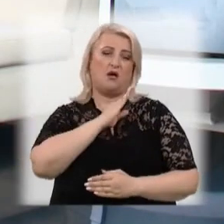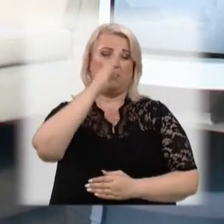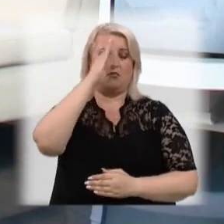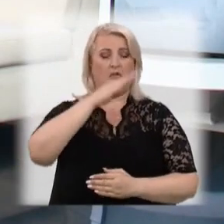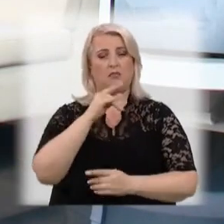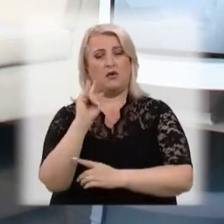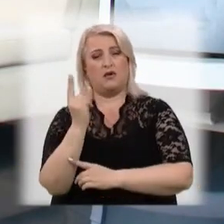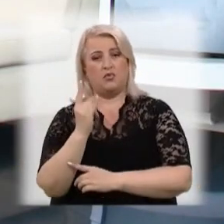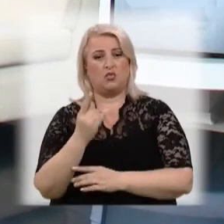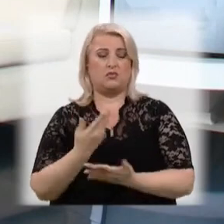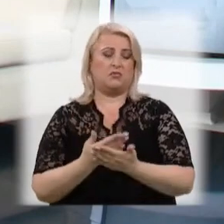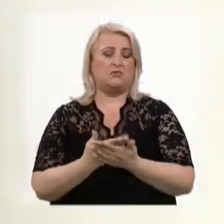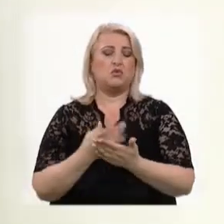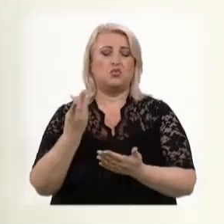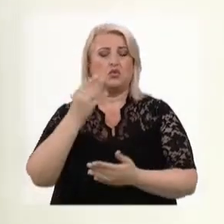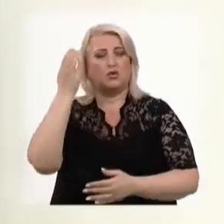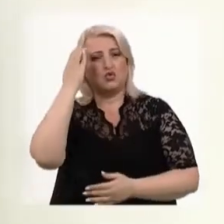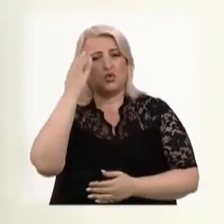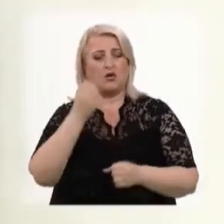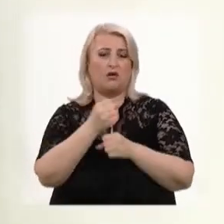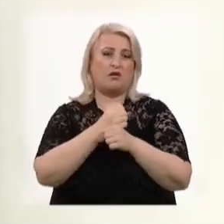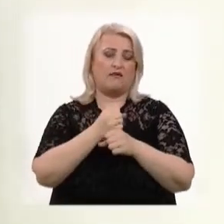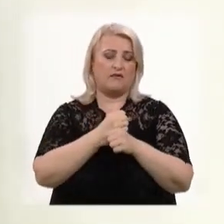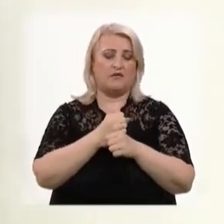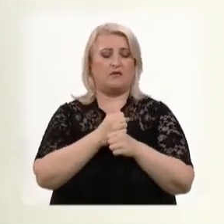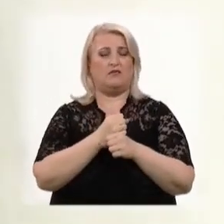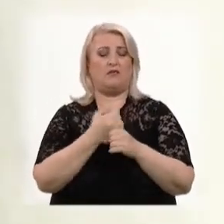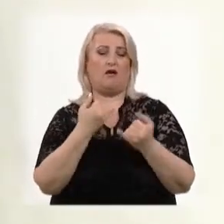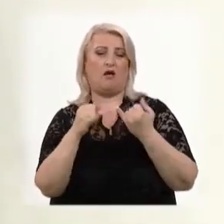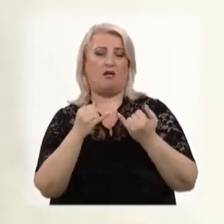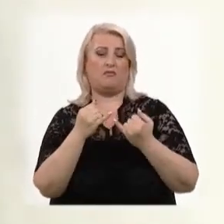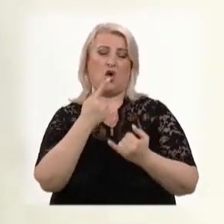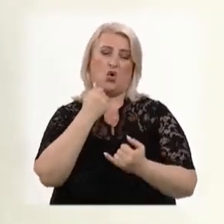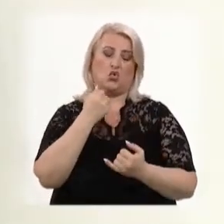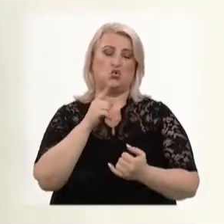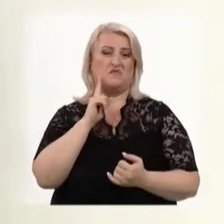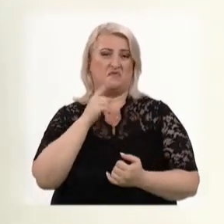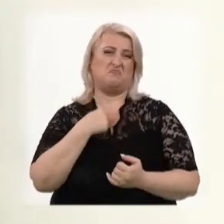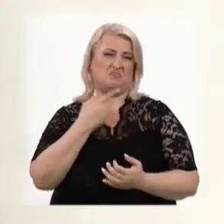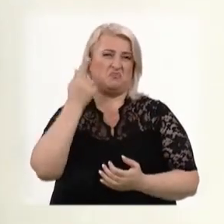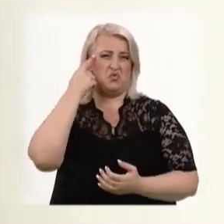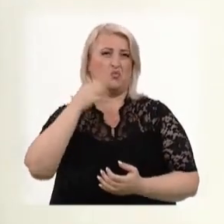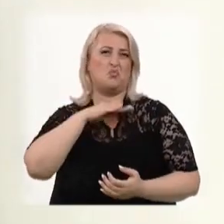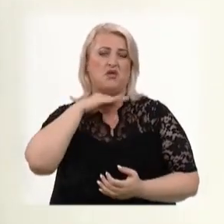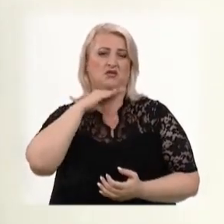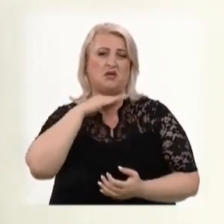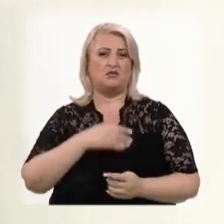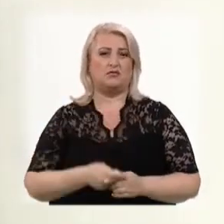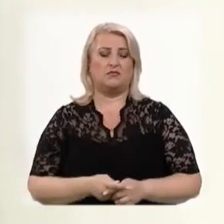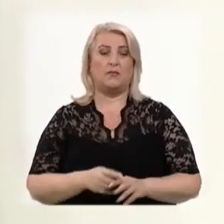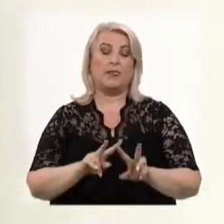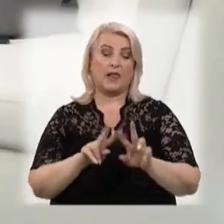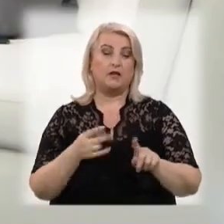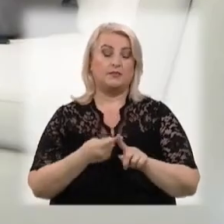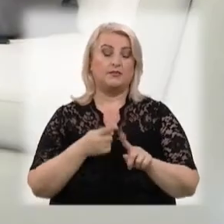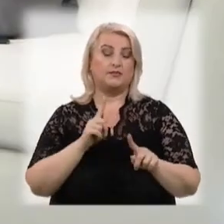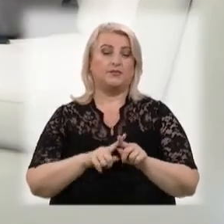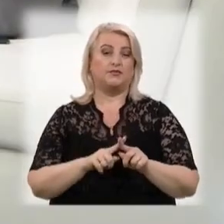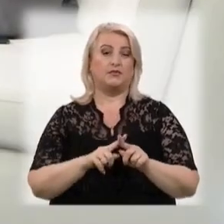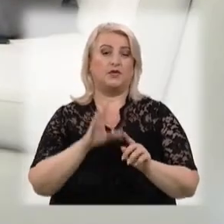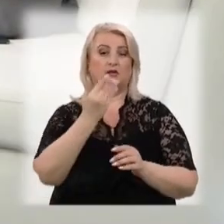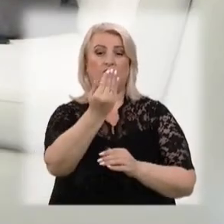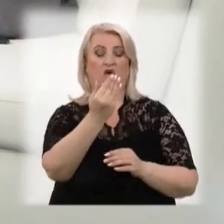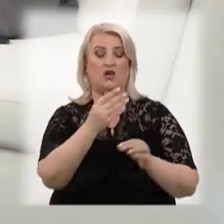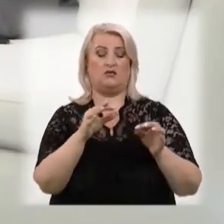Vaslui de regulă negru cafeniu galben roșu verde Da cred că ne descurca Da păi asta este și continut tu zici